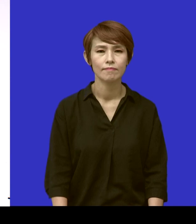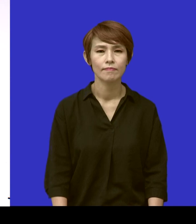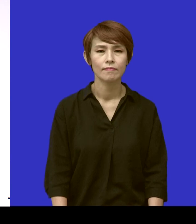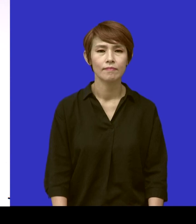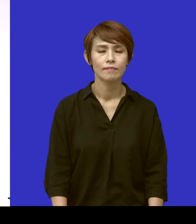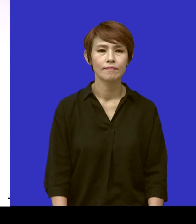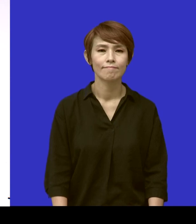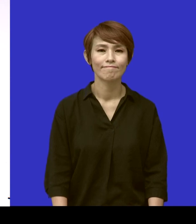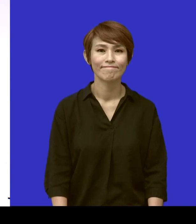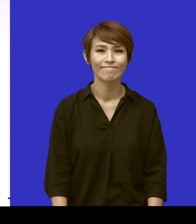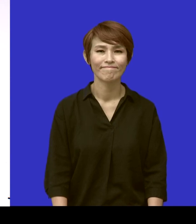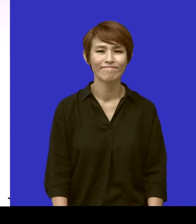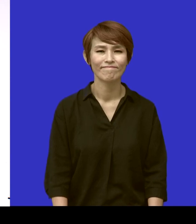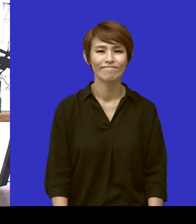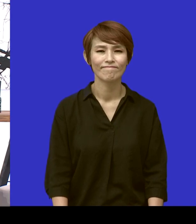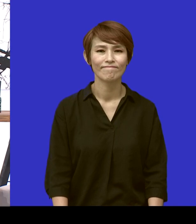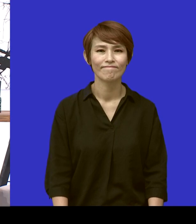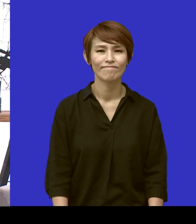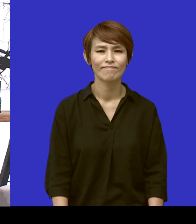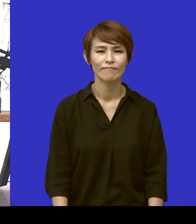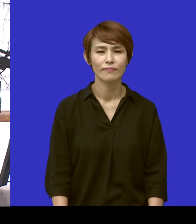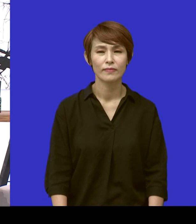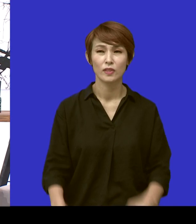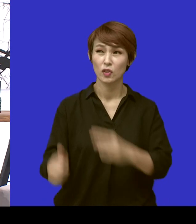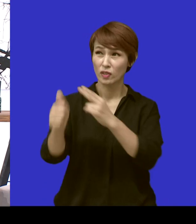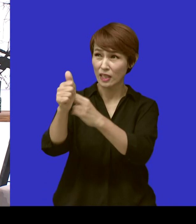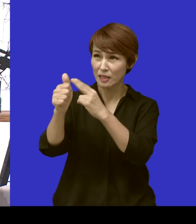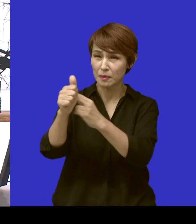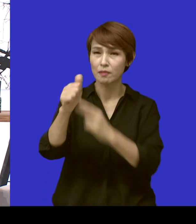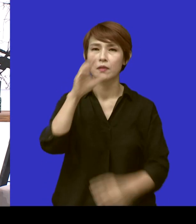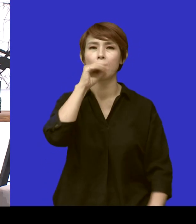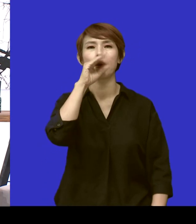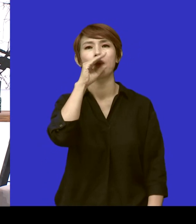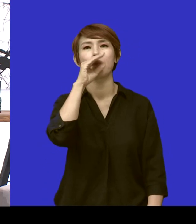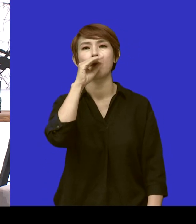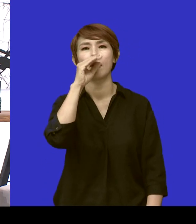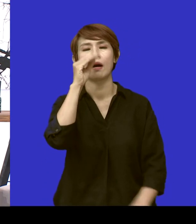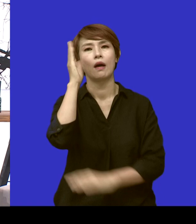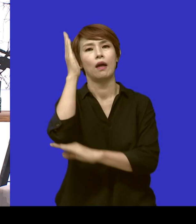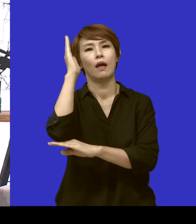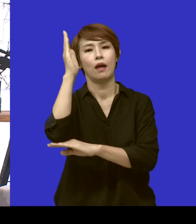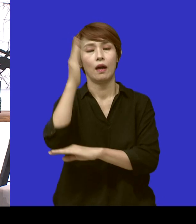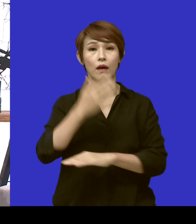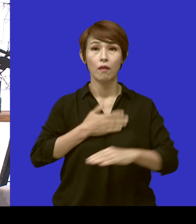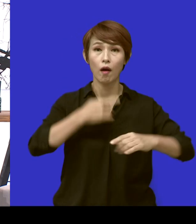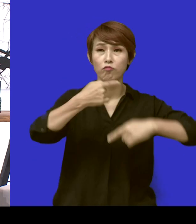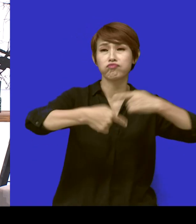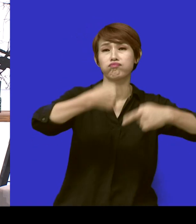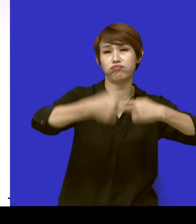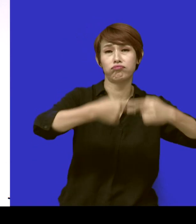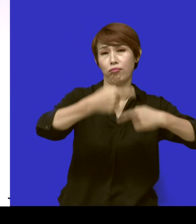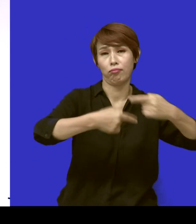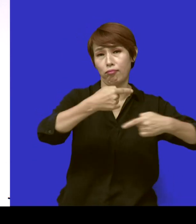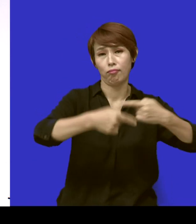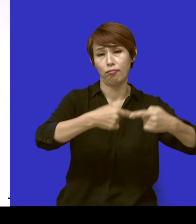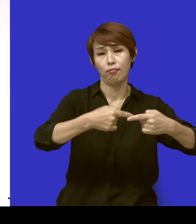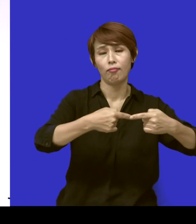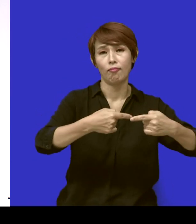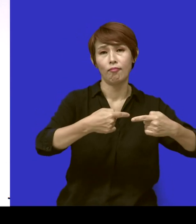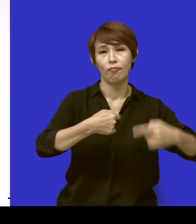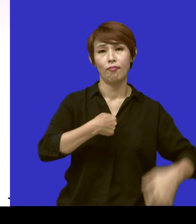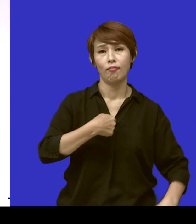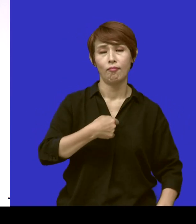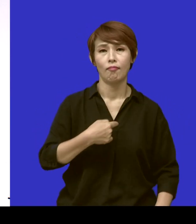맹학교에 입학했을 때 소통이 안 됐어요. 선생님은 말하시는 분이고 그렇죠, 저는 수화를 그치. 언어로 사용하는 그렇죠, 그렇죠.